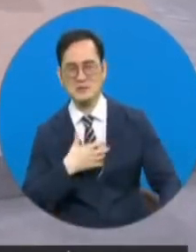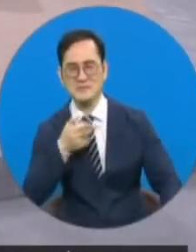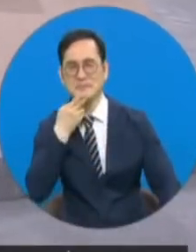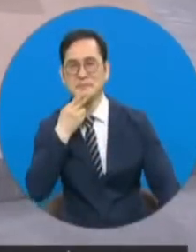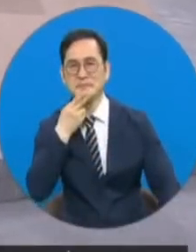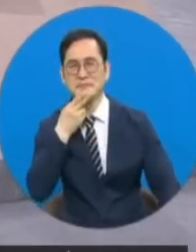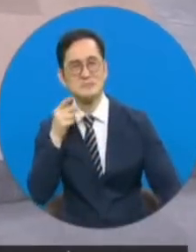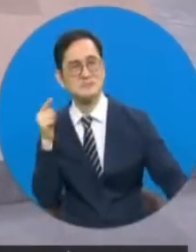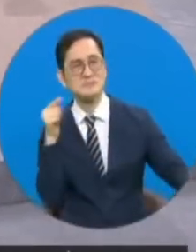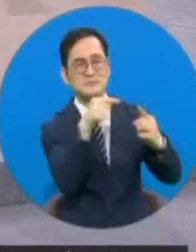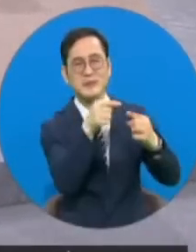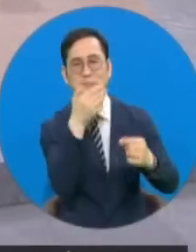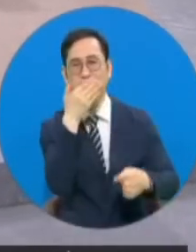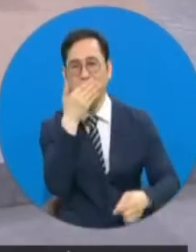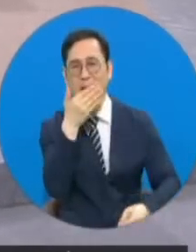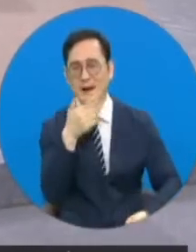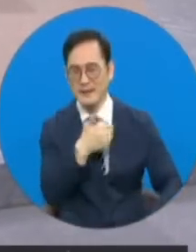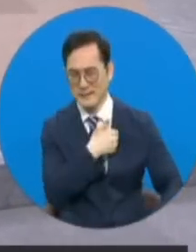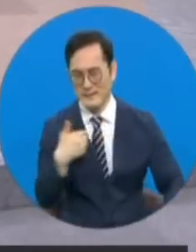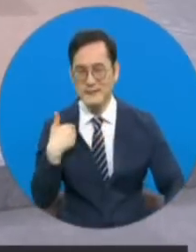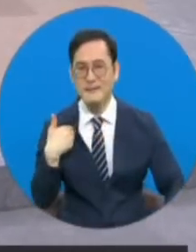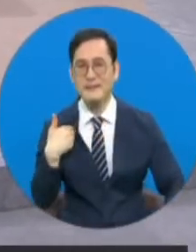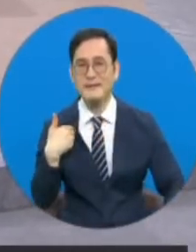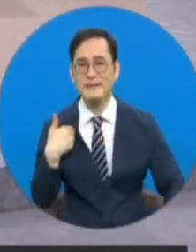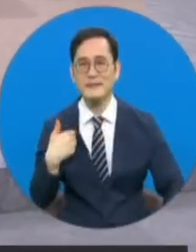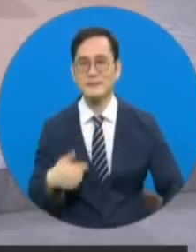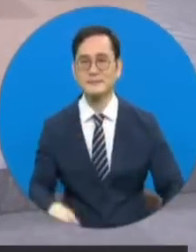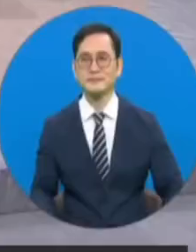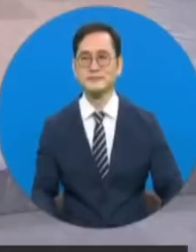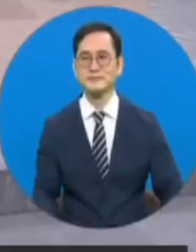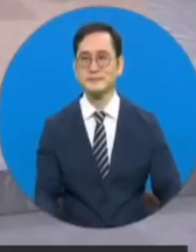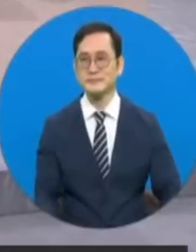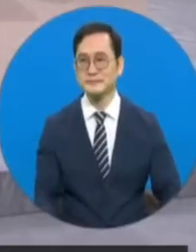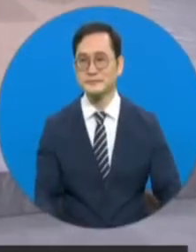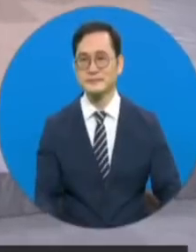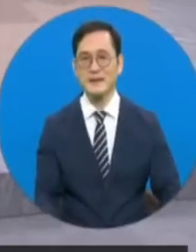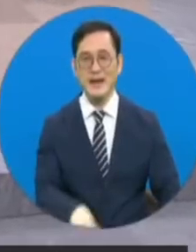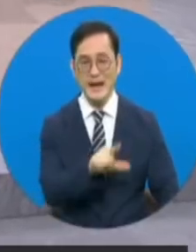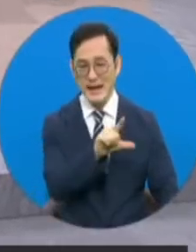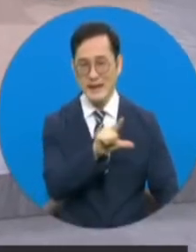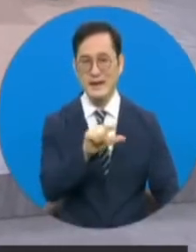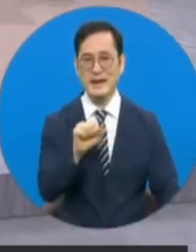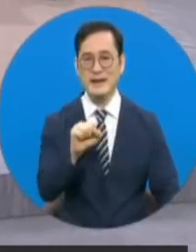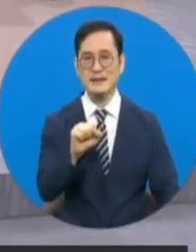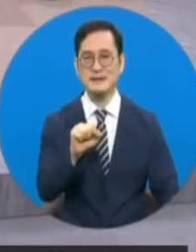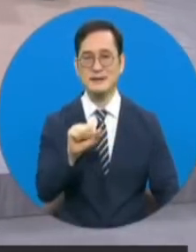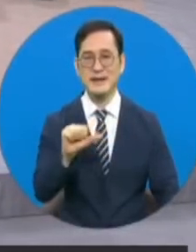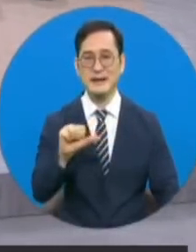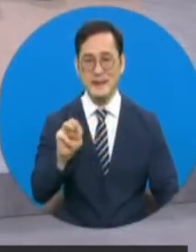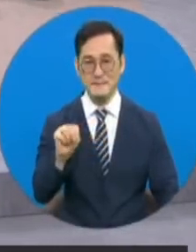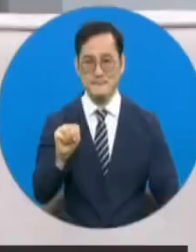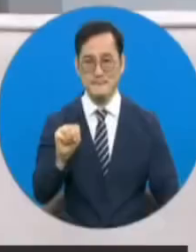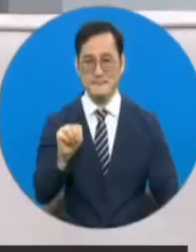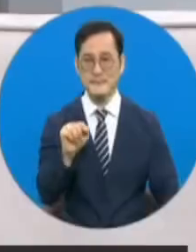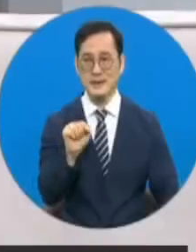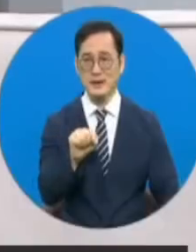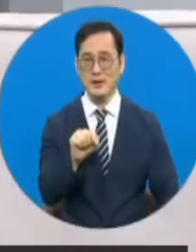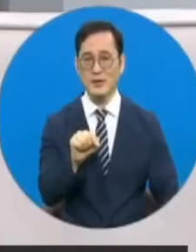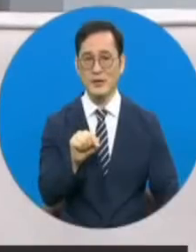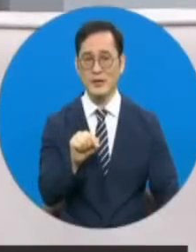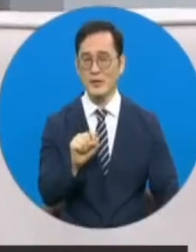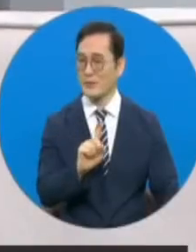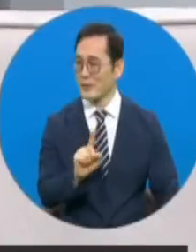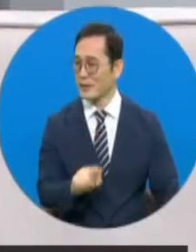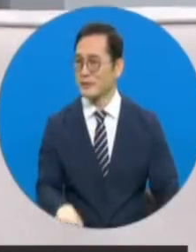실력이 굉장히 진일보 했다 든든한 측면도 있는데 엘샘이 갖는 우리의 어떤 군사적인 이점 어떤 겁니까 남북한